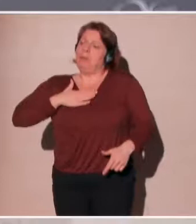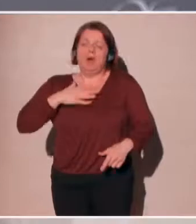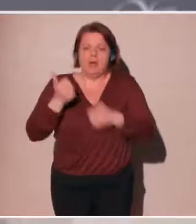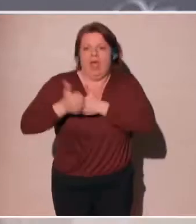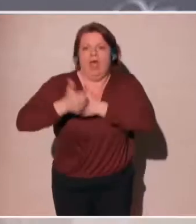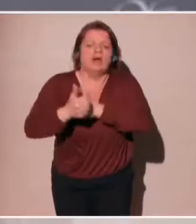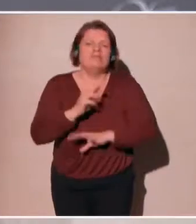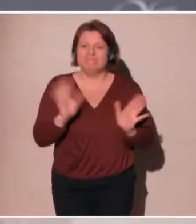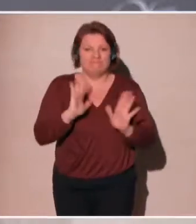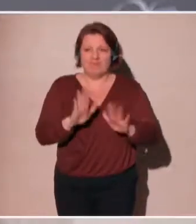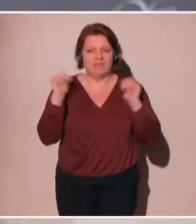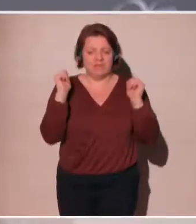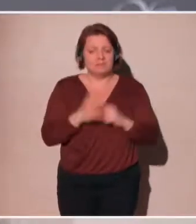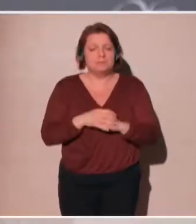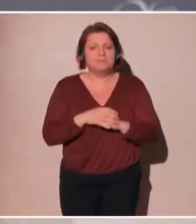Alors je suis